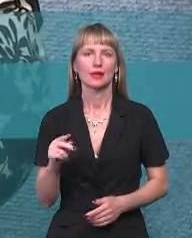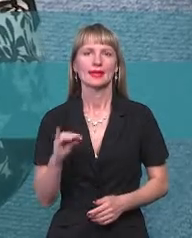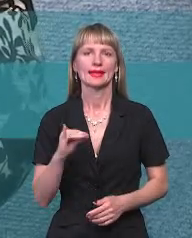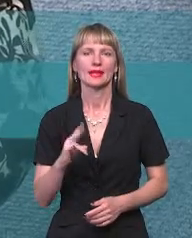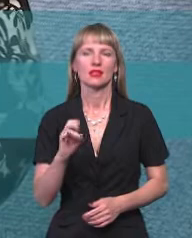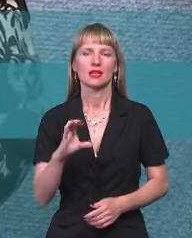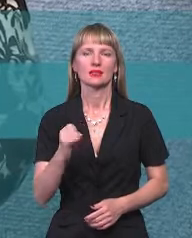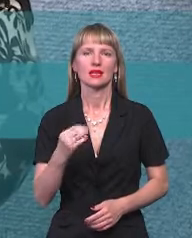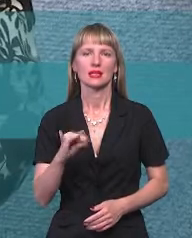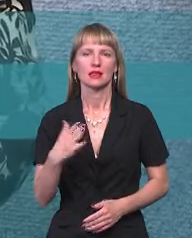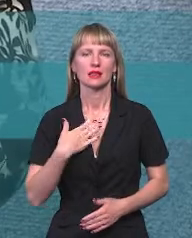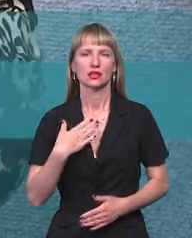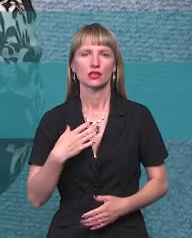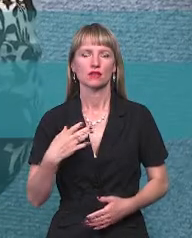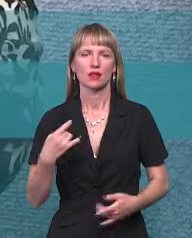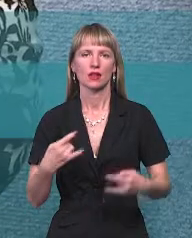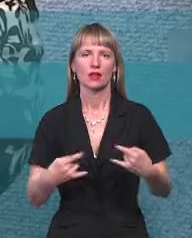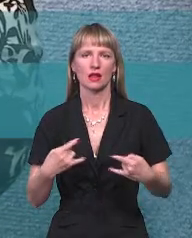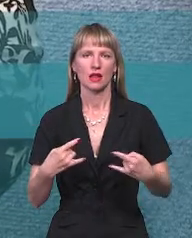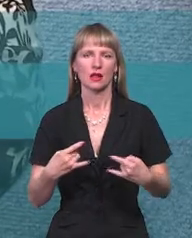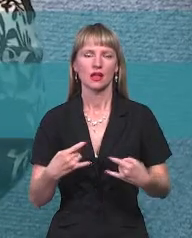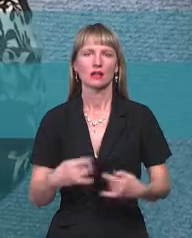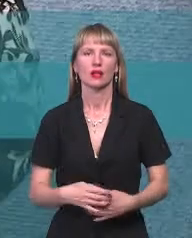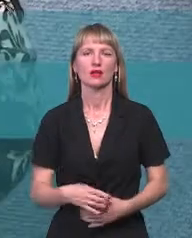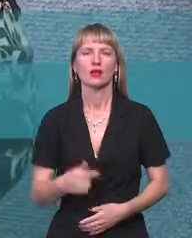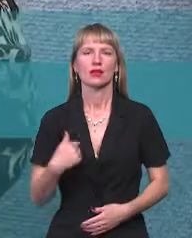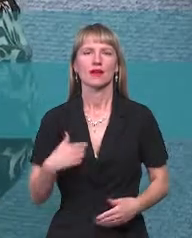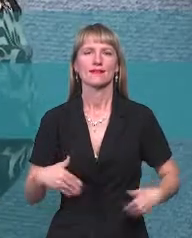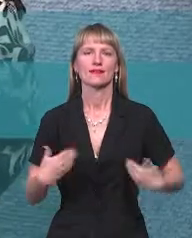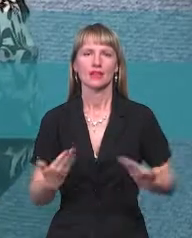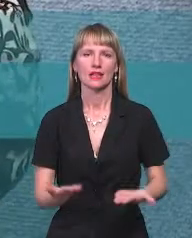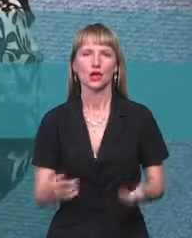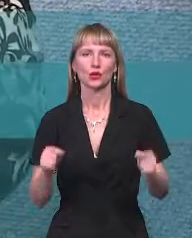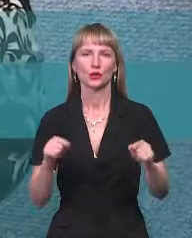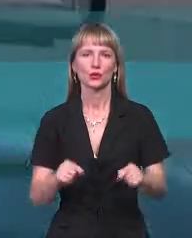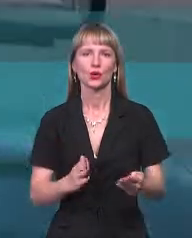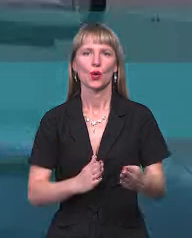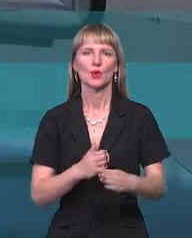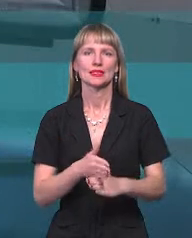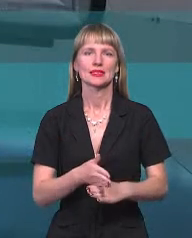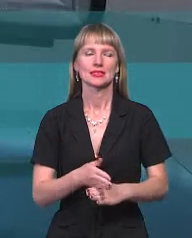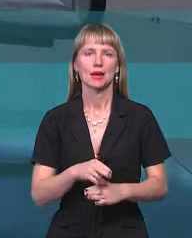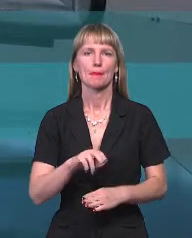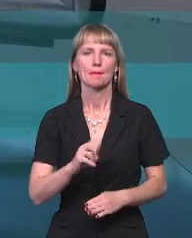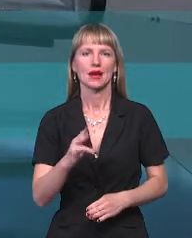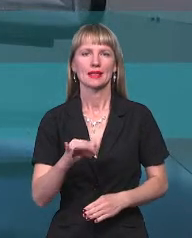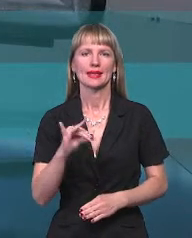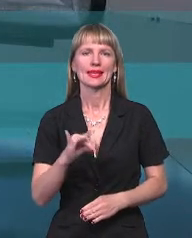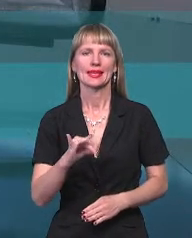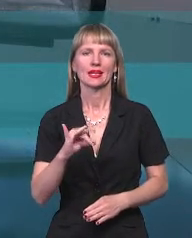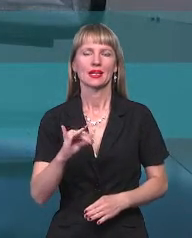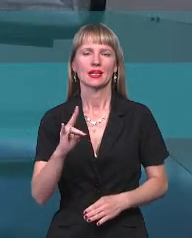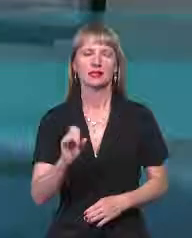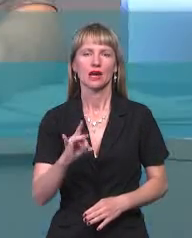на сайті нашого телеканалу. А я вітаю у нашій студії гостей, пані Ірину